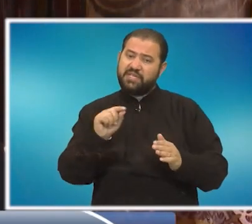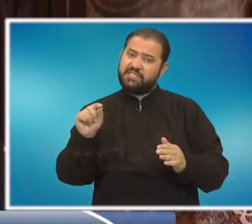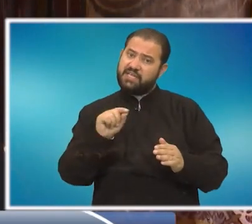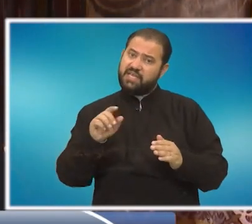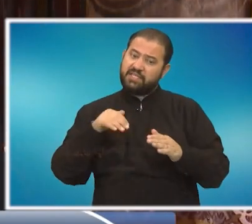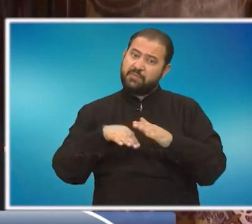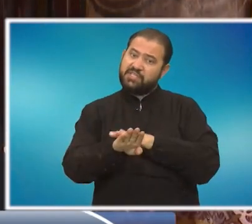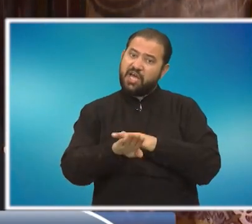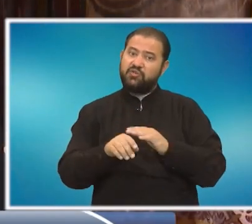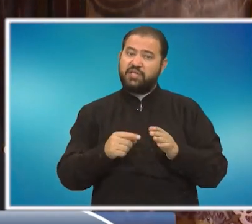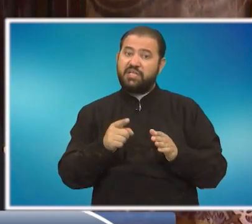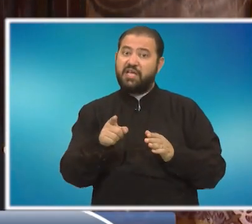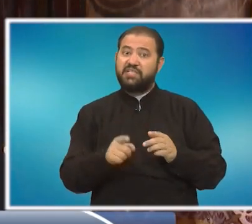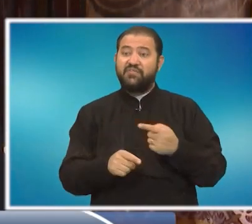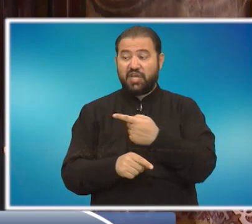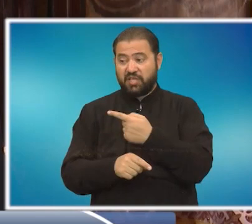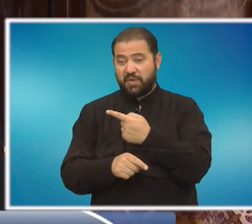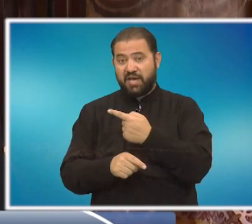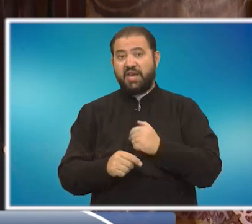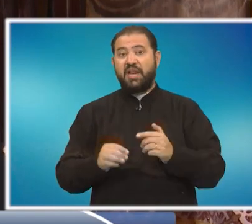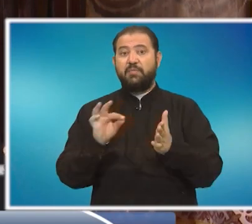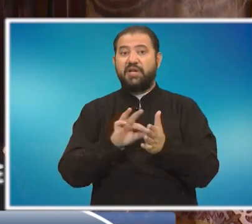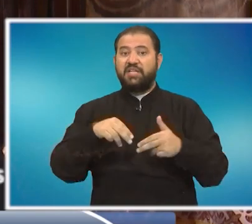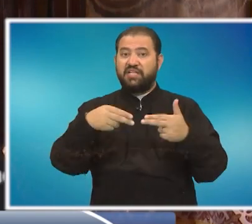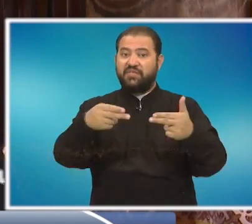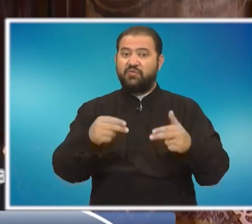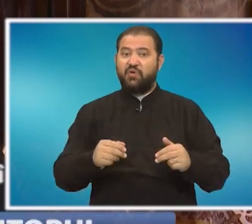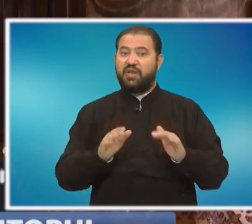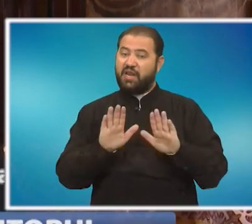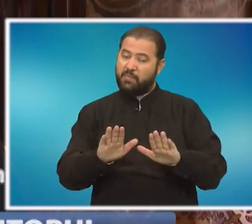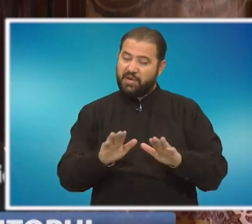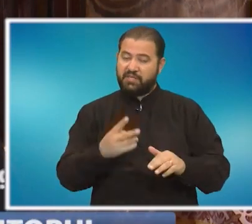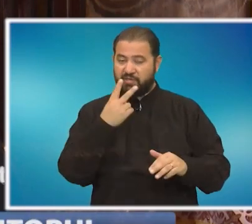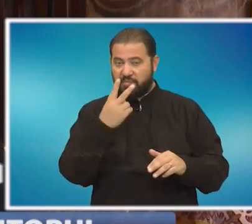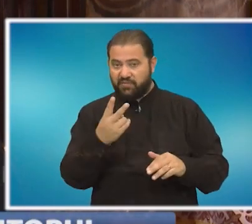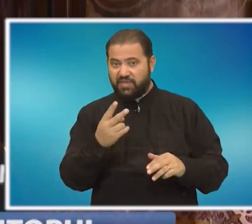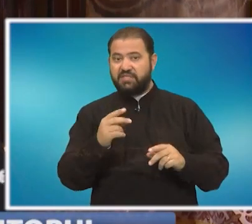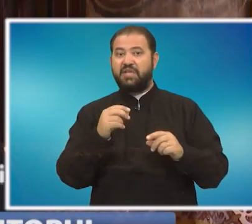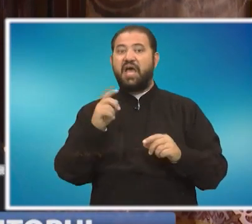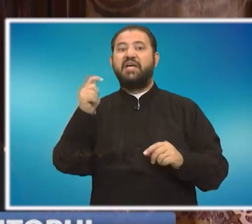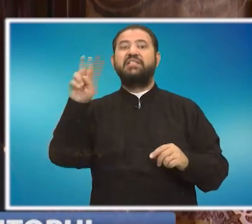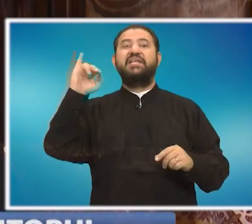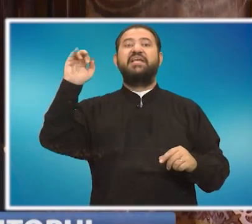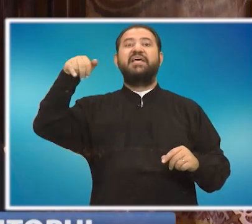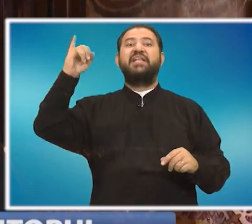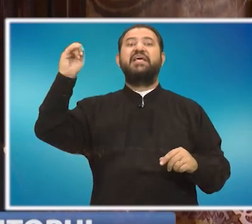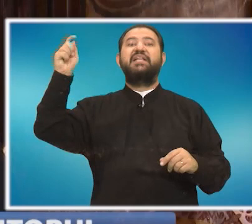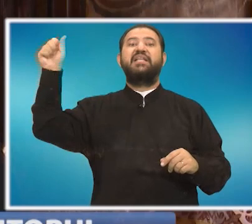urmărit și vă invităm să ne trimiteți mesajele dumneavoastră la adresa afișată pe ecran. Până data viitoare, vă invităm să